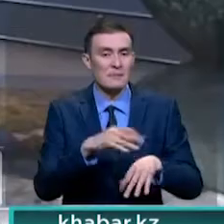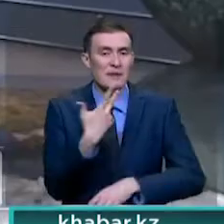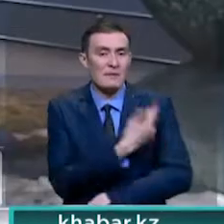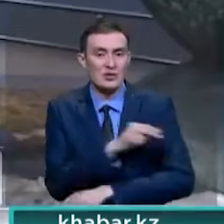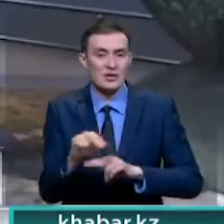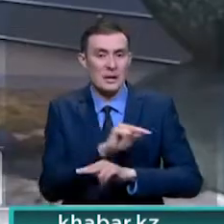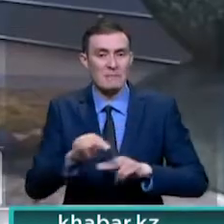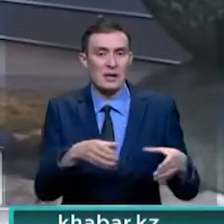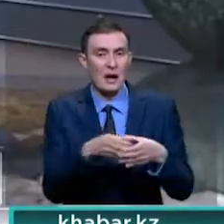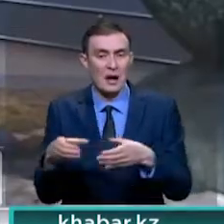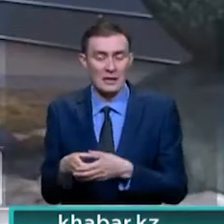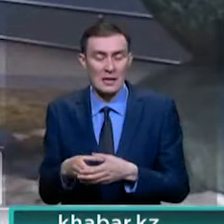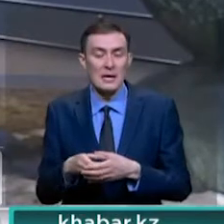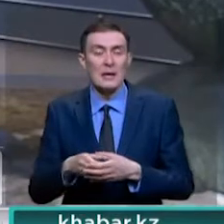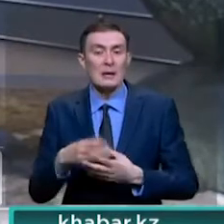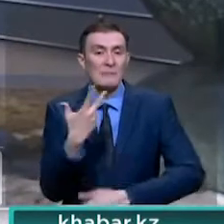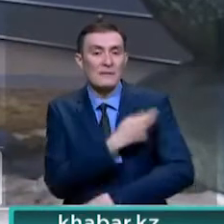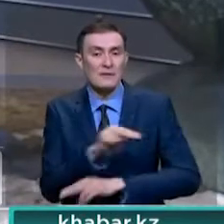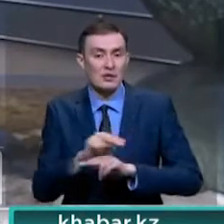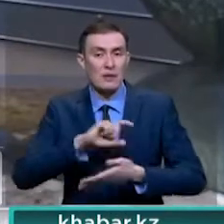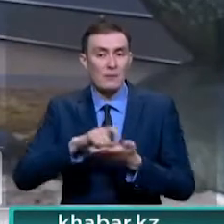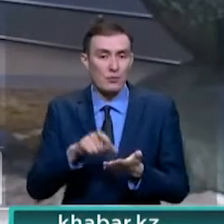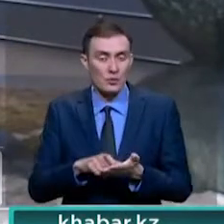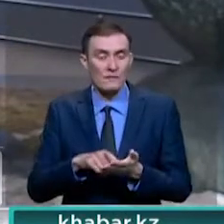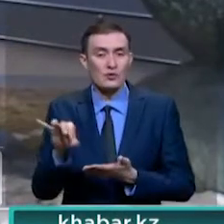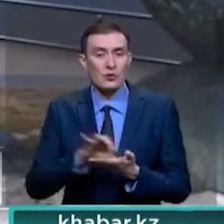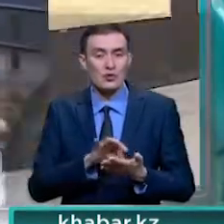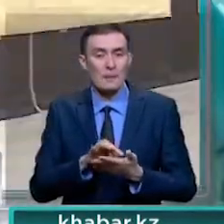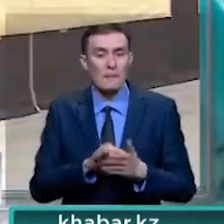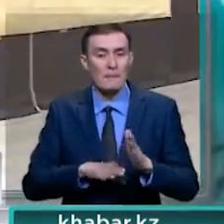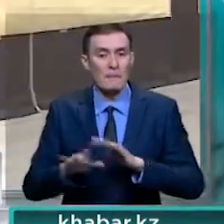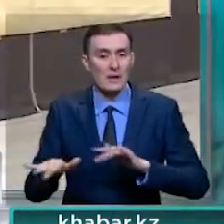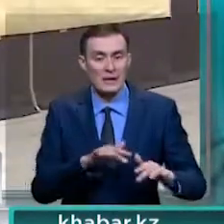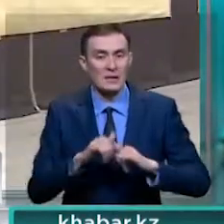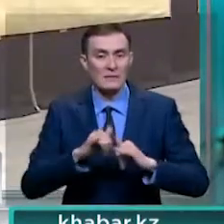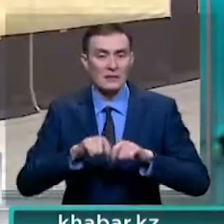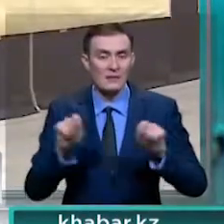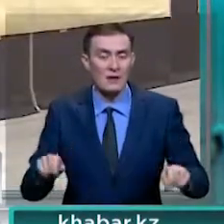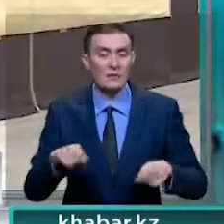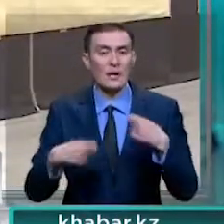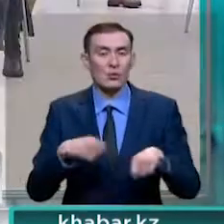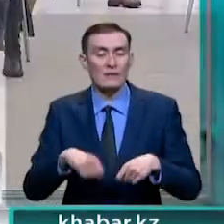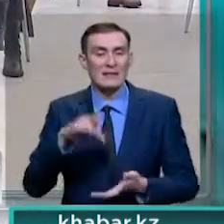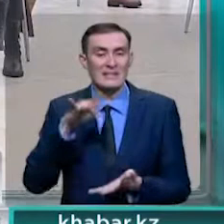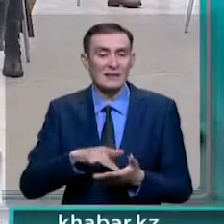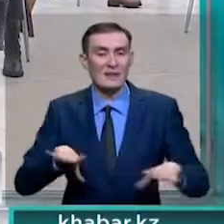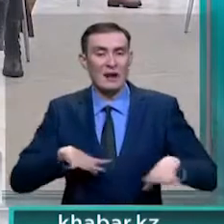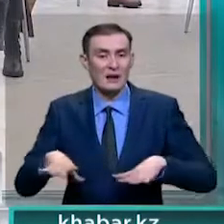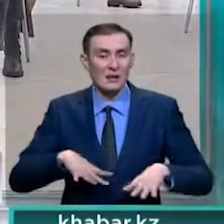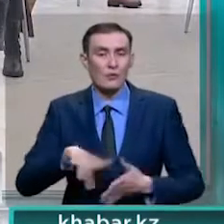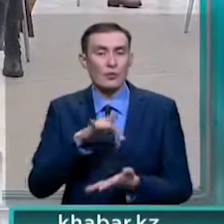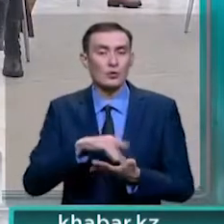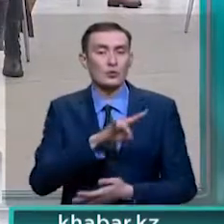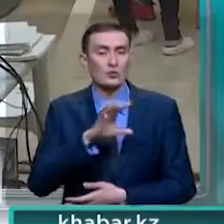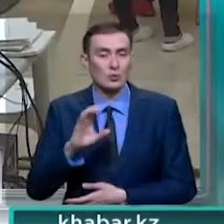бригады. Тем временем прививочные пункты для граждан в срочном порядке разворачивают в торговых центрах и на рынках Нур-Султана, Алматы